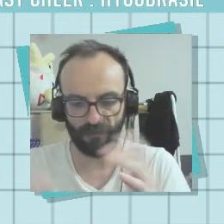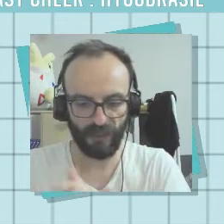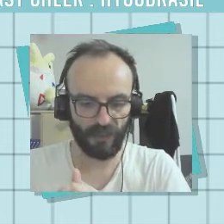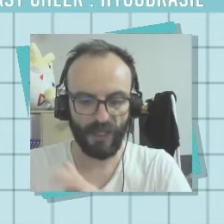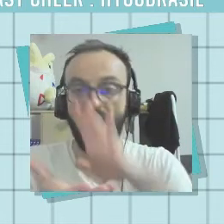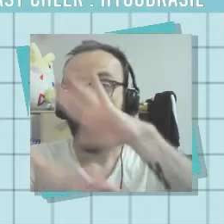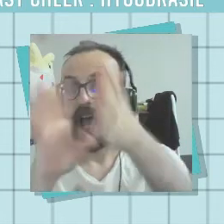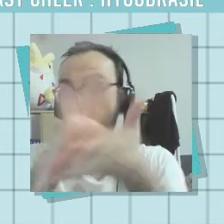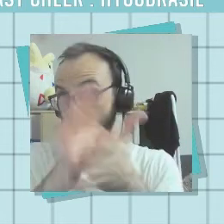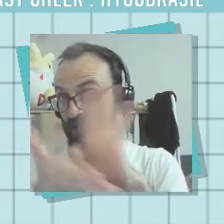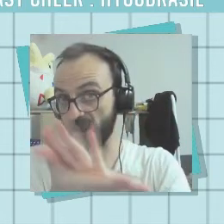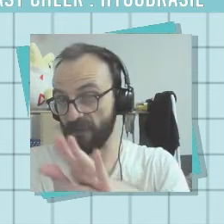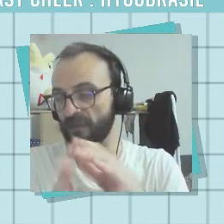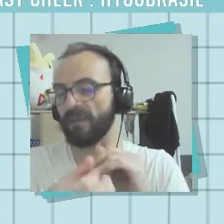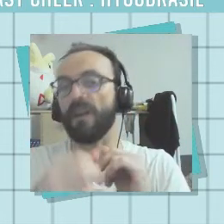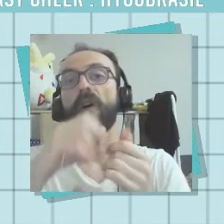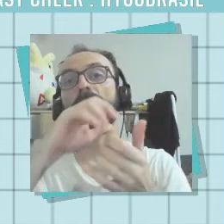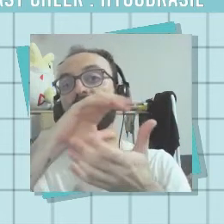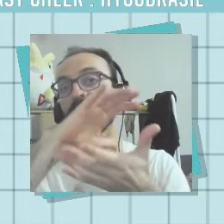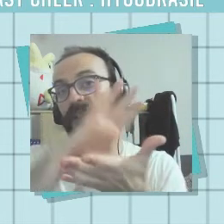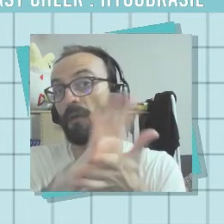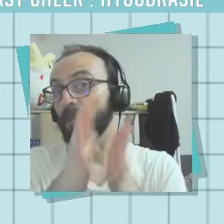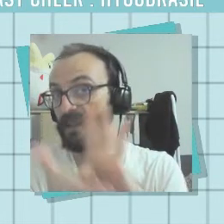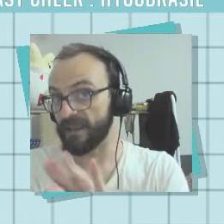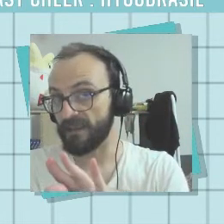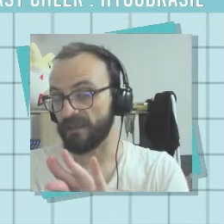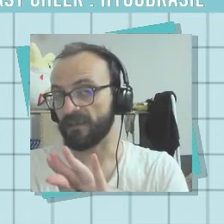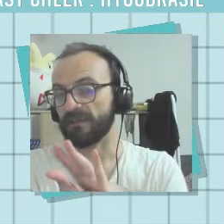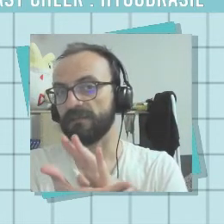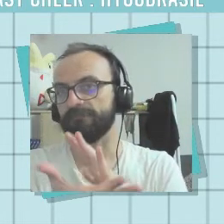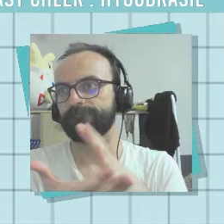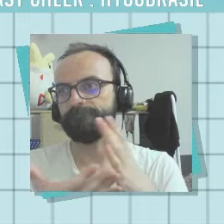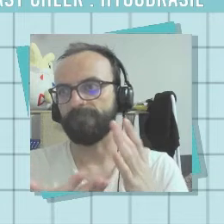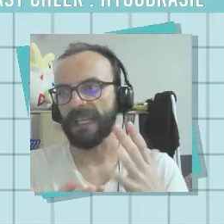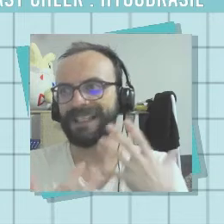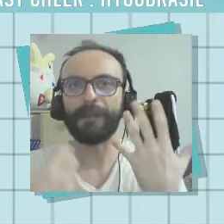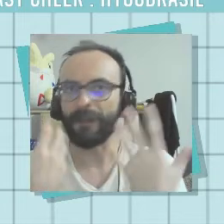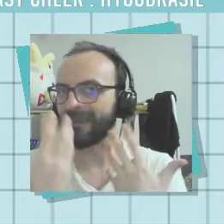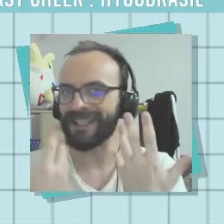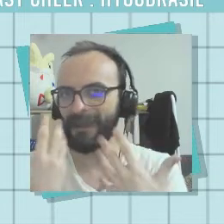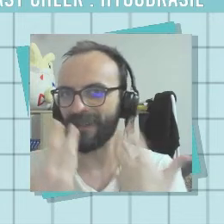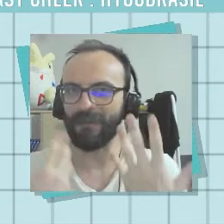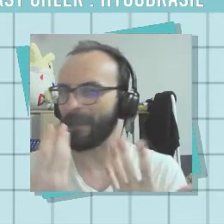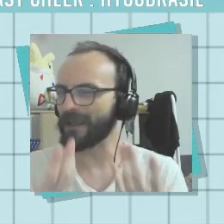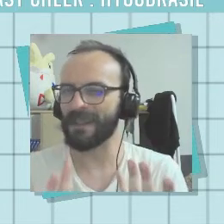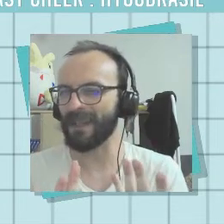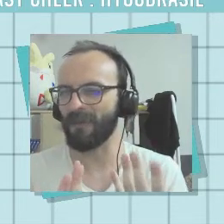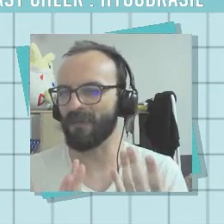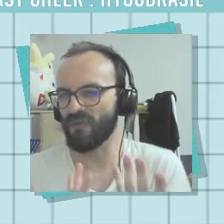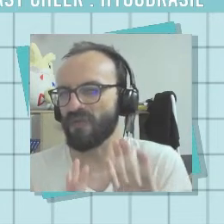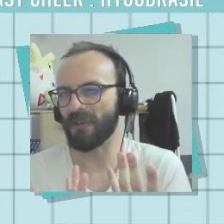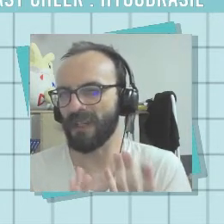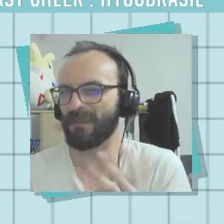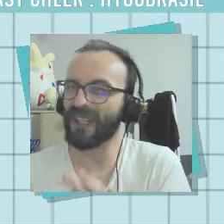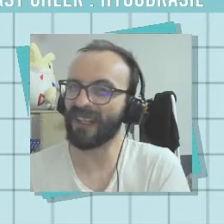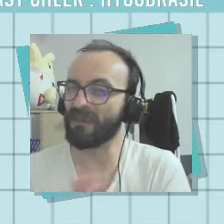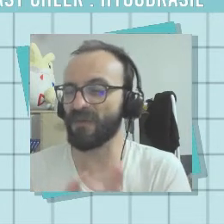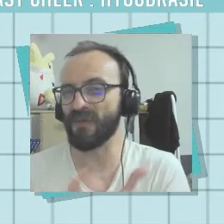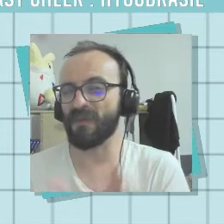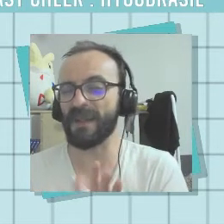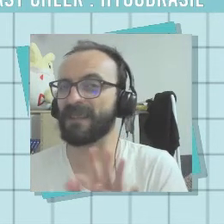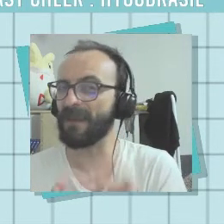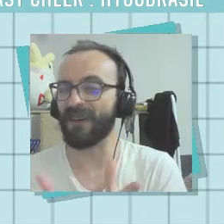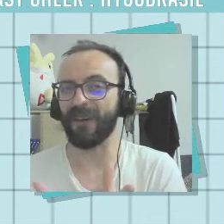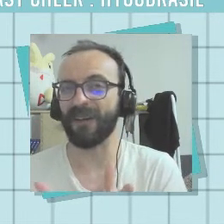vous les voyez. Association, mais c'est aussi complice. Et ça, par contre, l'expression va pas spécialement beaucoup changer. Peut-être un peu